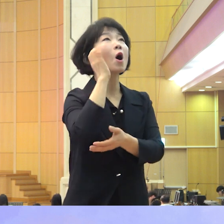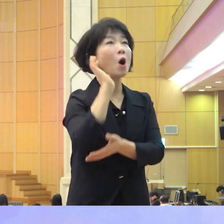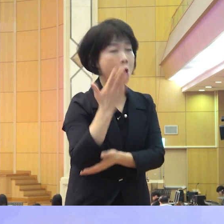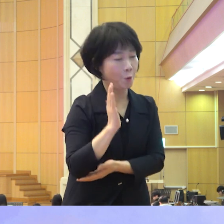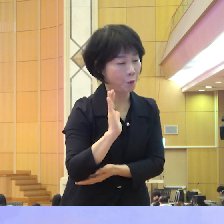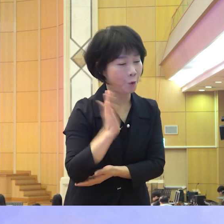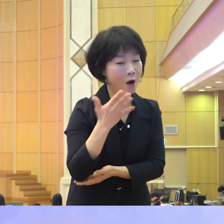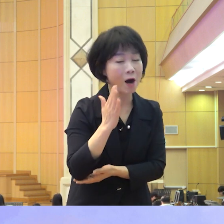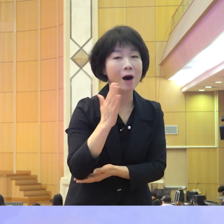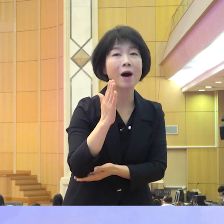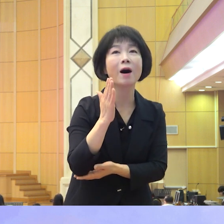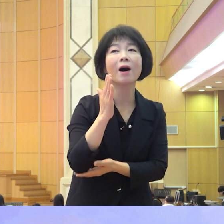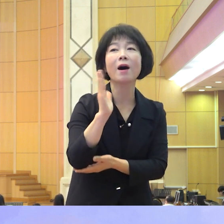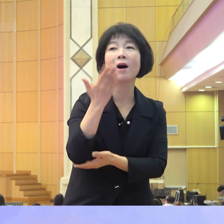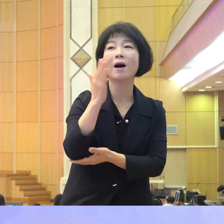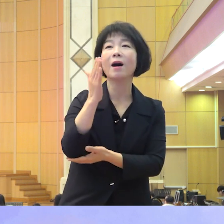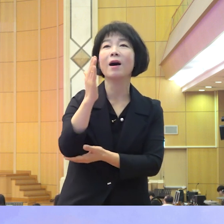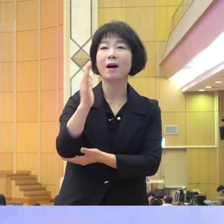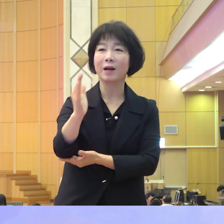영광